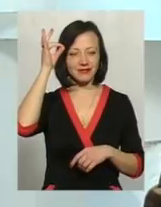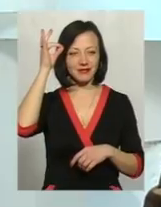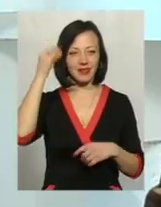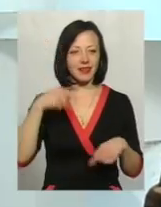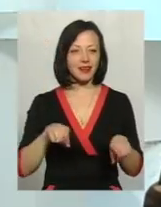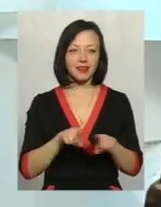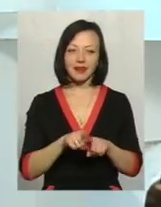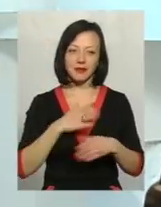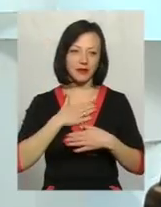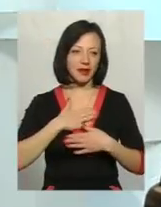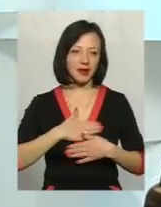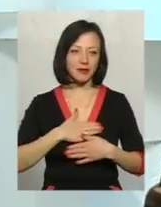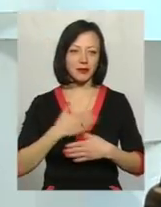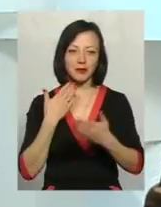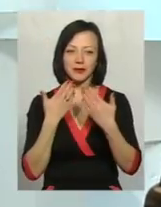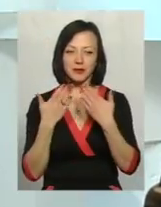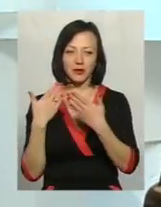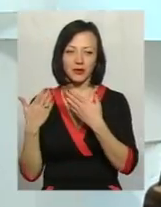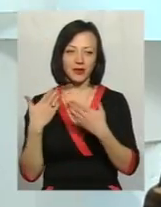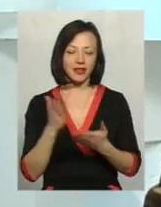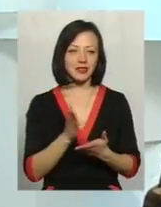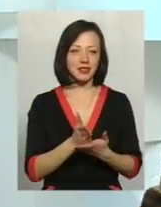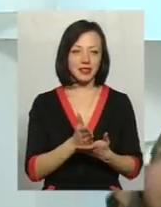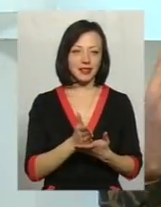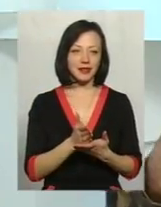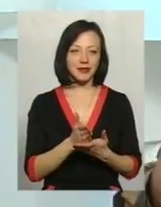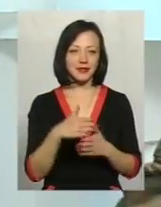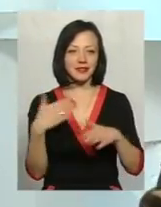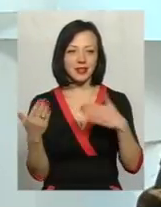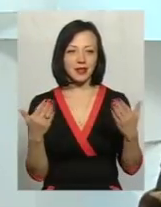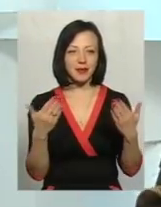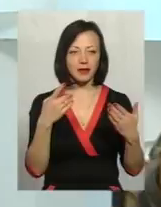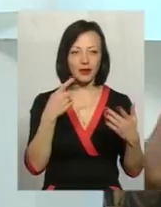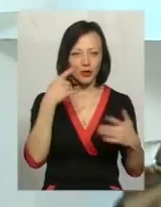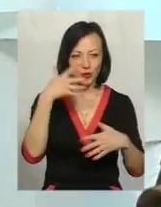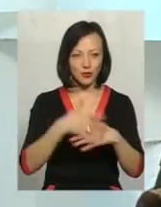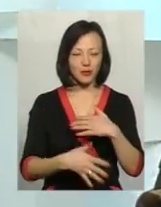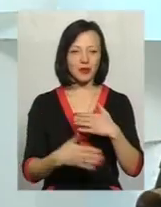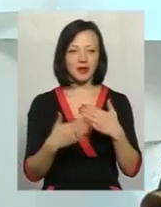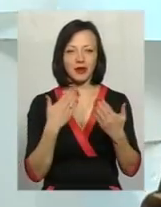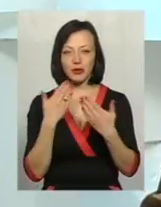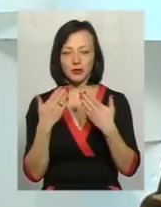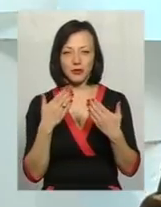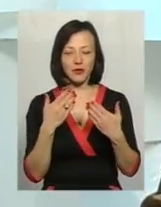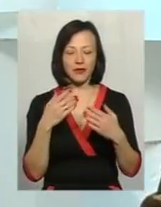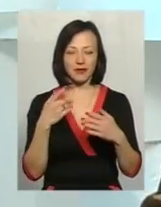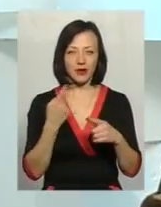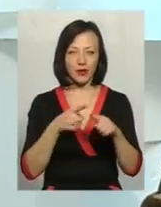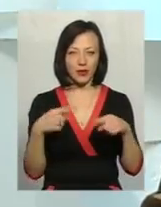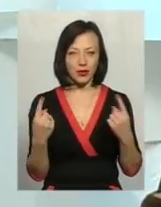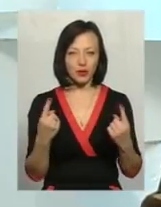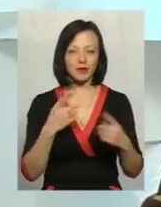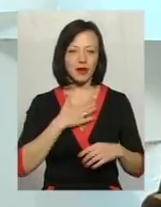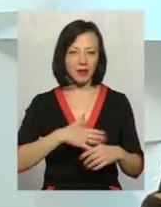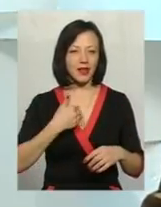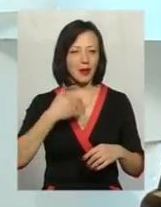Так приємно поспілкуватися, знаєте, є взаємна розмова, розуміння один одного.